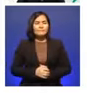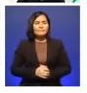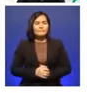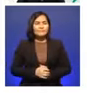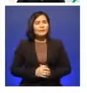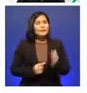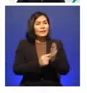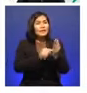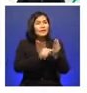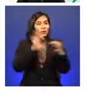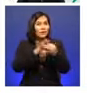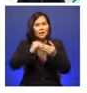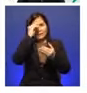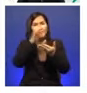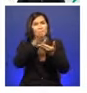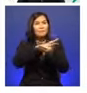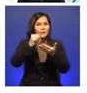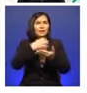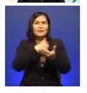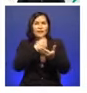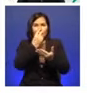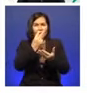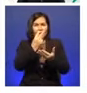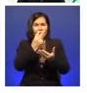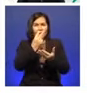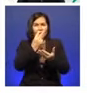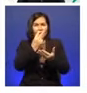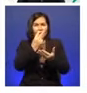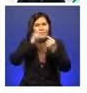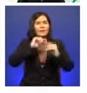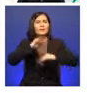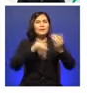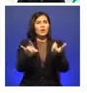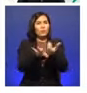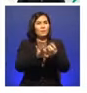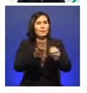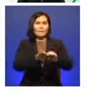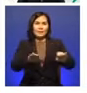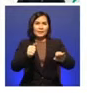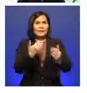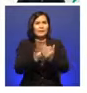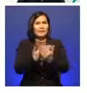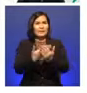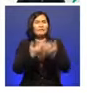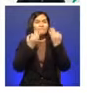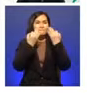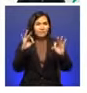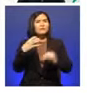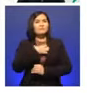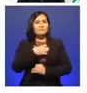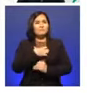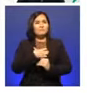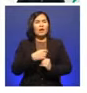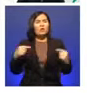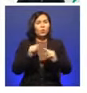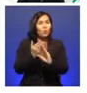คือว่าเราอยากที่จะเห็นการศึกษาที่พัฒนาคุณภาพมาตรฐานต่างๆแล้วก็ไม่มีค่าใช้จ่ายอย่างแท้จริงในระดับก่อนอุดมศึกษาส่วนในระ